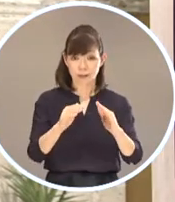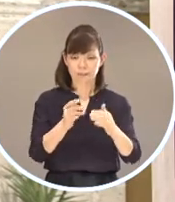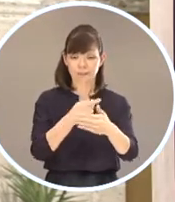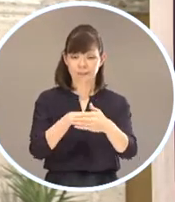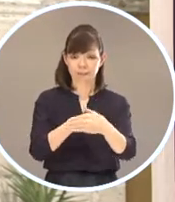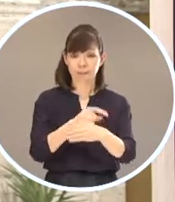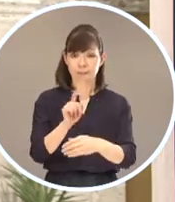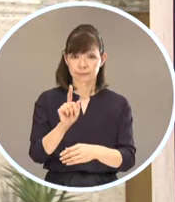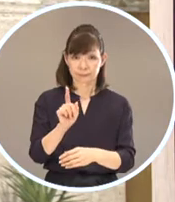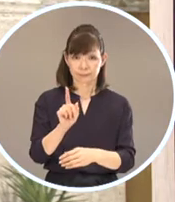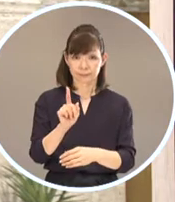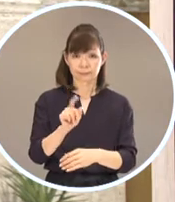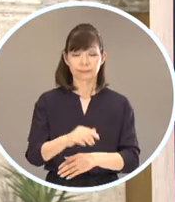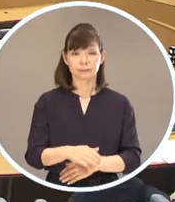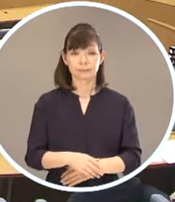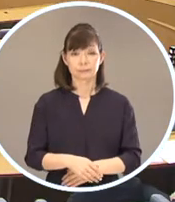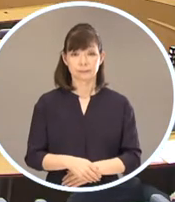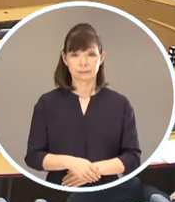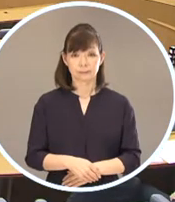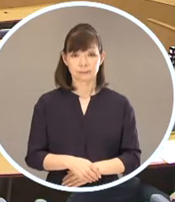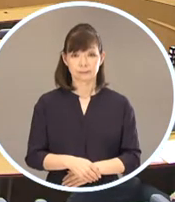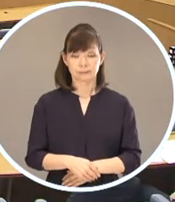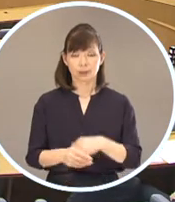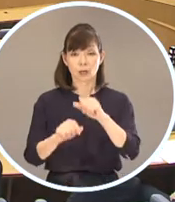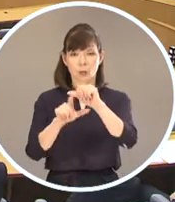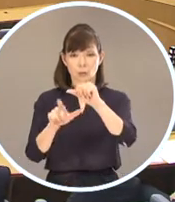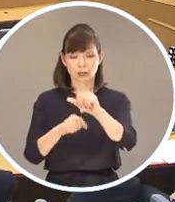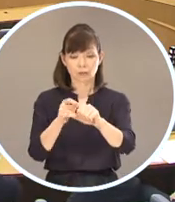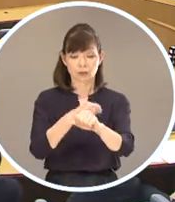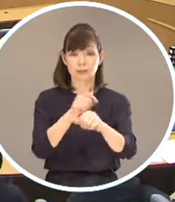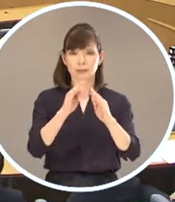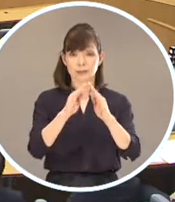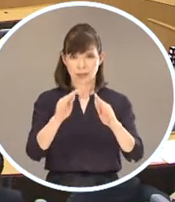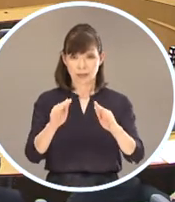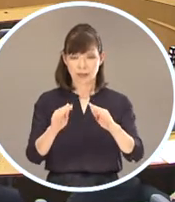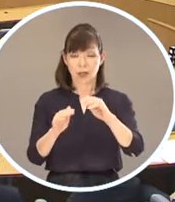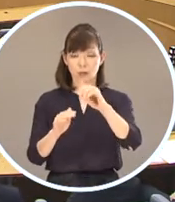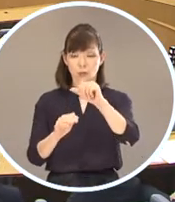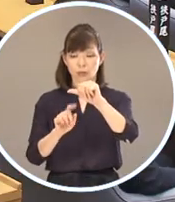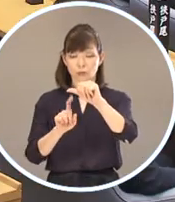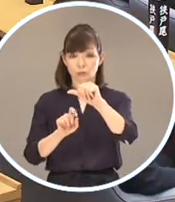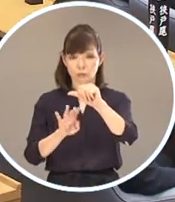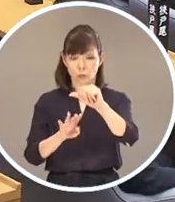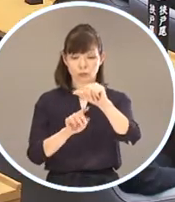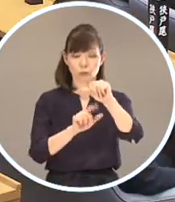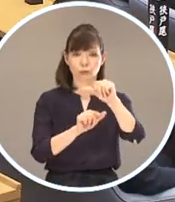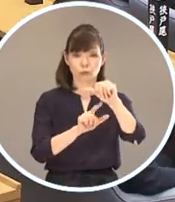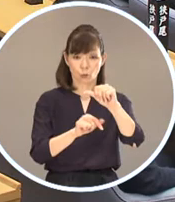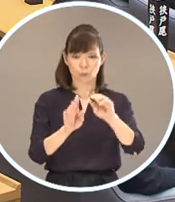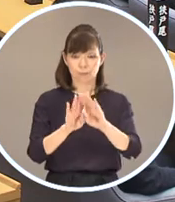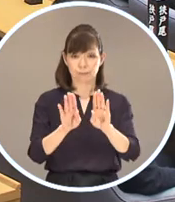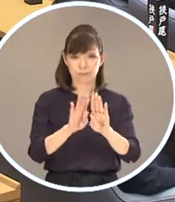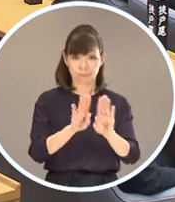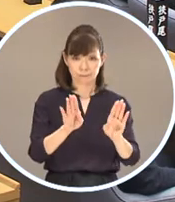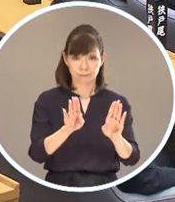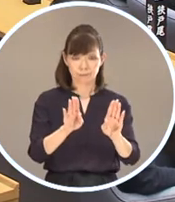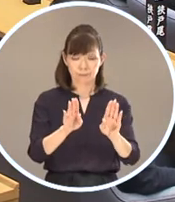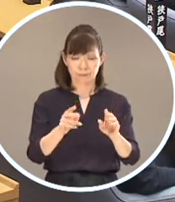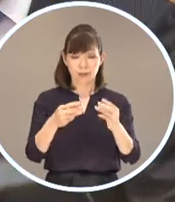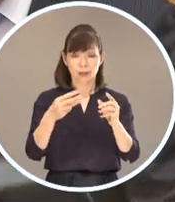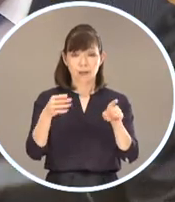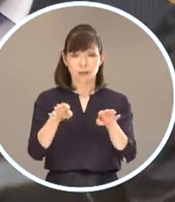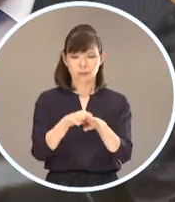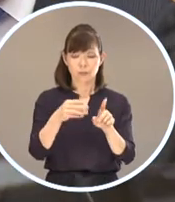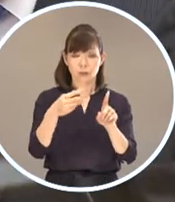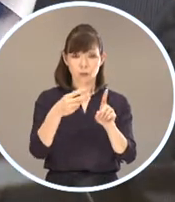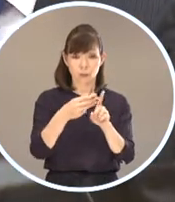ったのか見ていきましょう。 5月の臨時会は5月14日と15日に行われました。休日に行